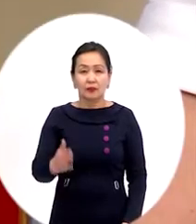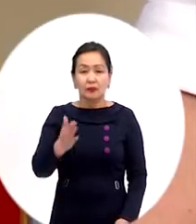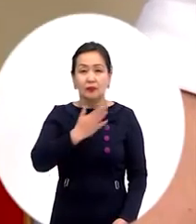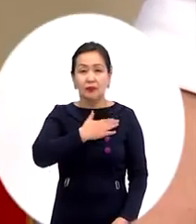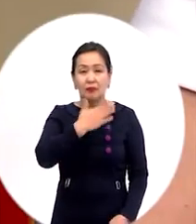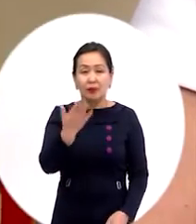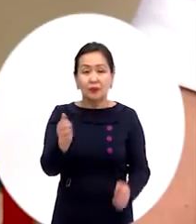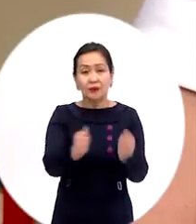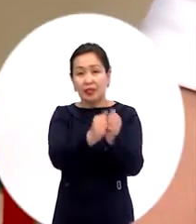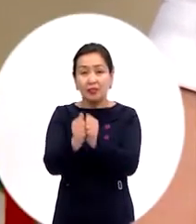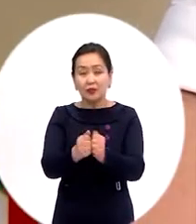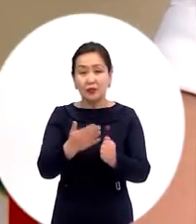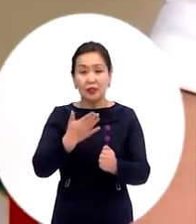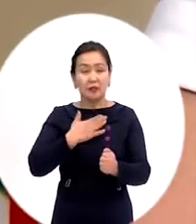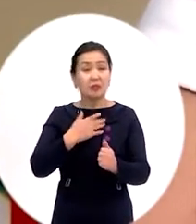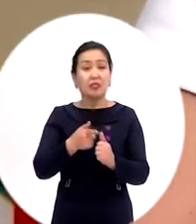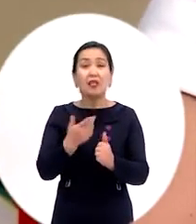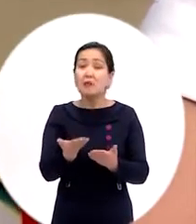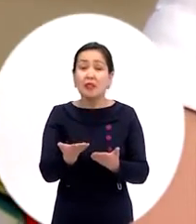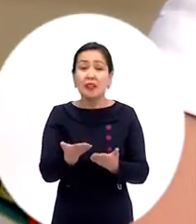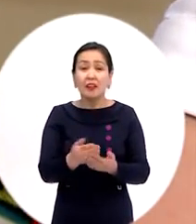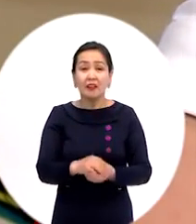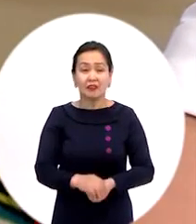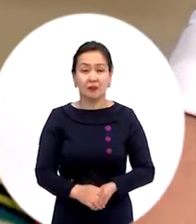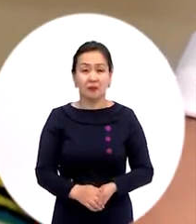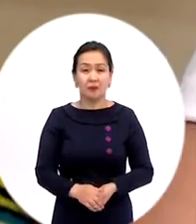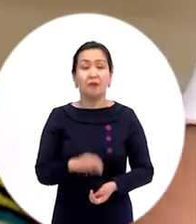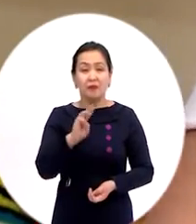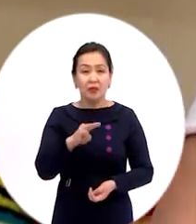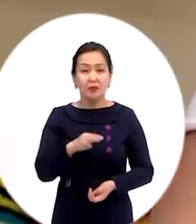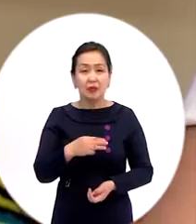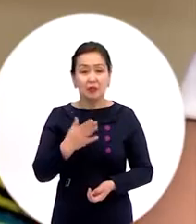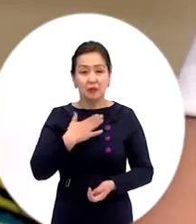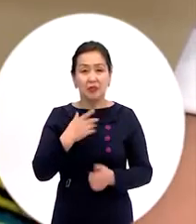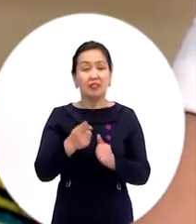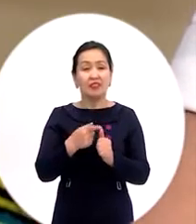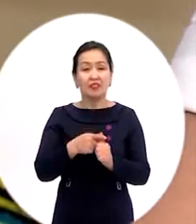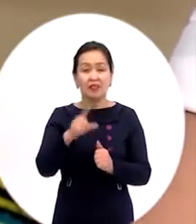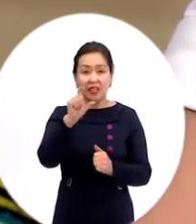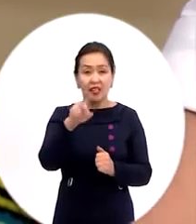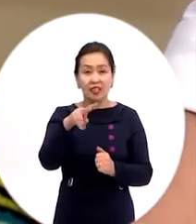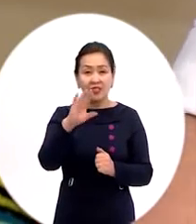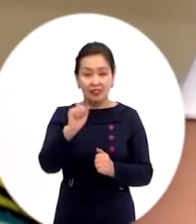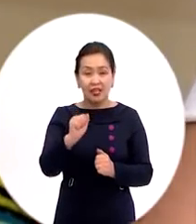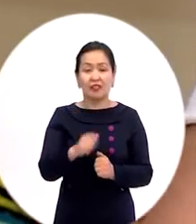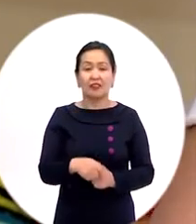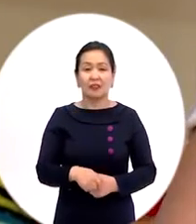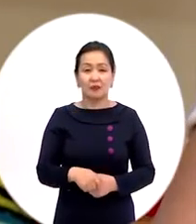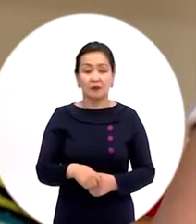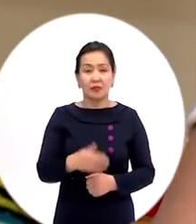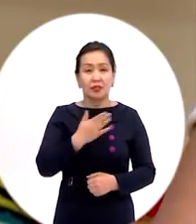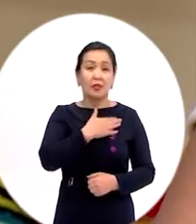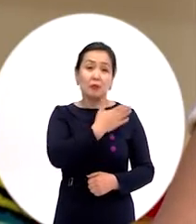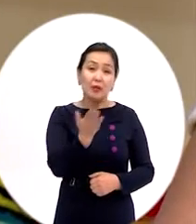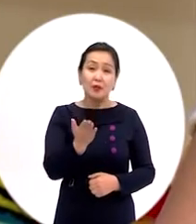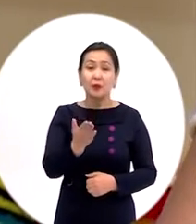Сайн байна уу, найзуудаа? Намайг хэн гэдэг үлээ? Тийм ээ, миний нэрэг Эльса гэдэг.